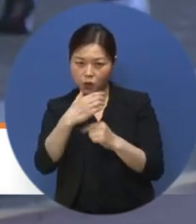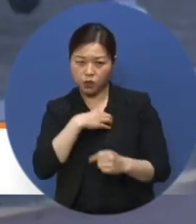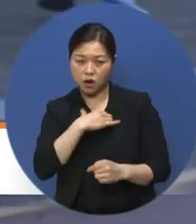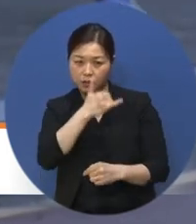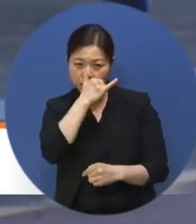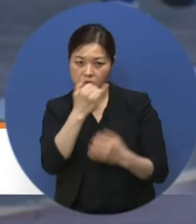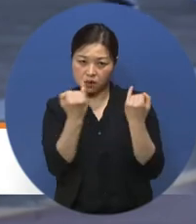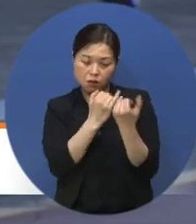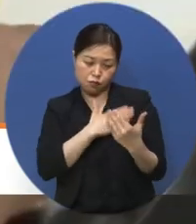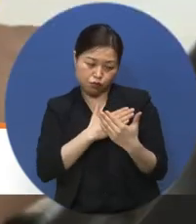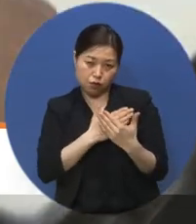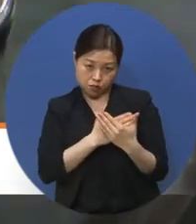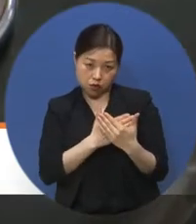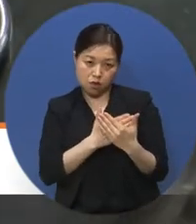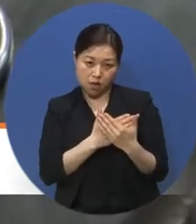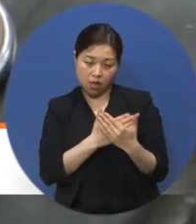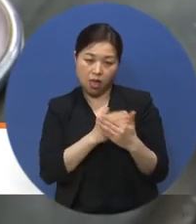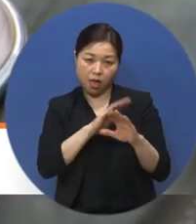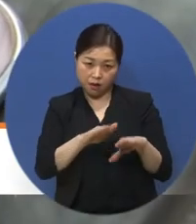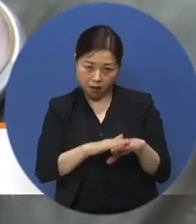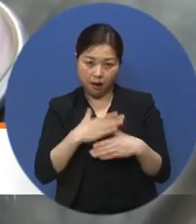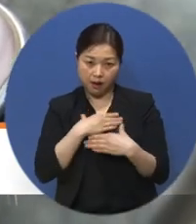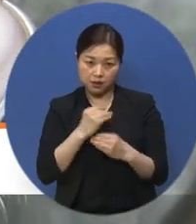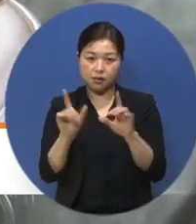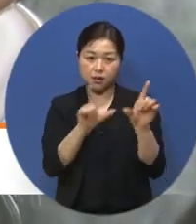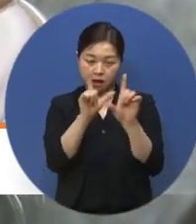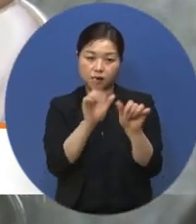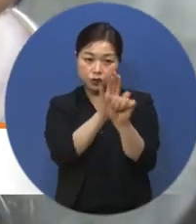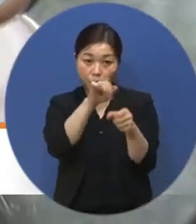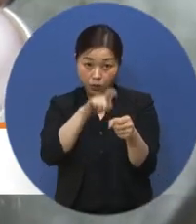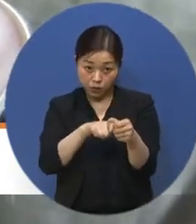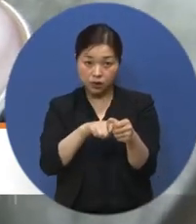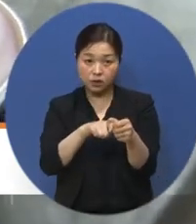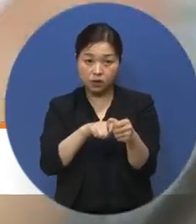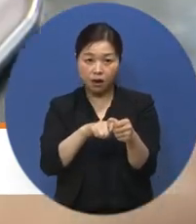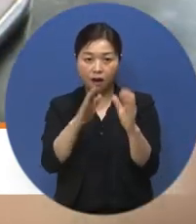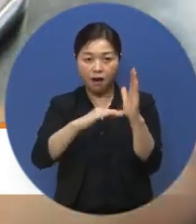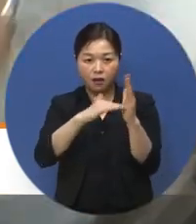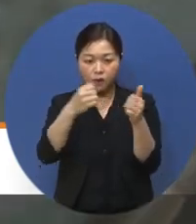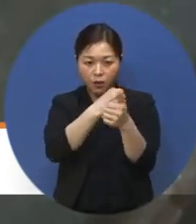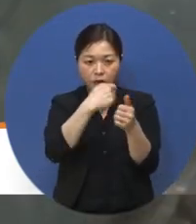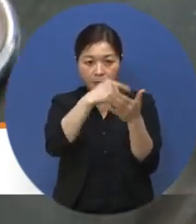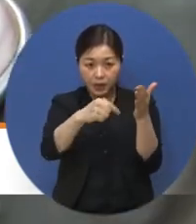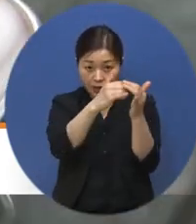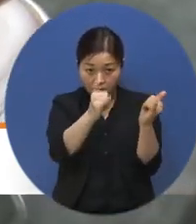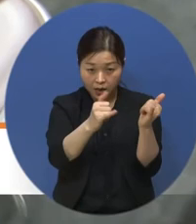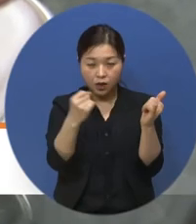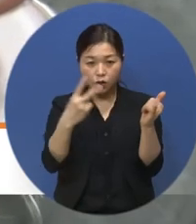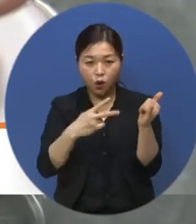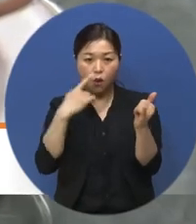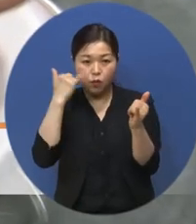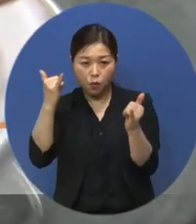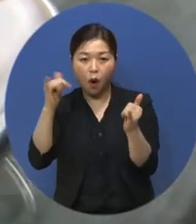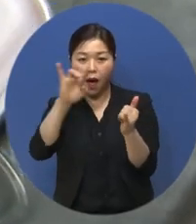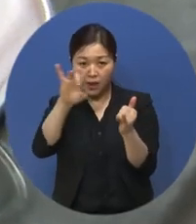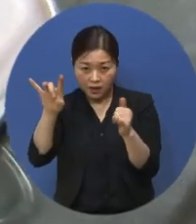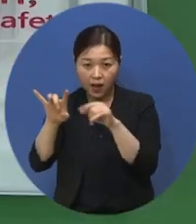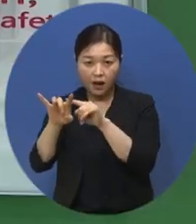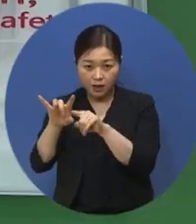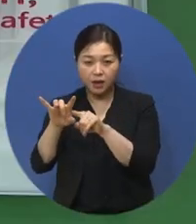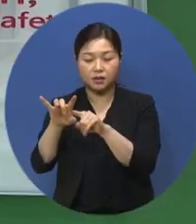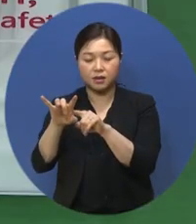불안감을 해소하고 안전한 일상 생활을 지원하기 위해 가정폭력 피해자 와 한부모 모자가정 등의